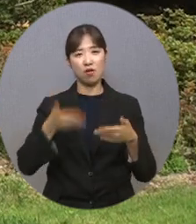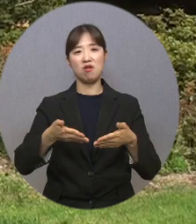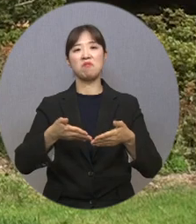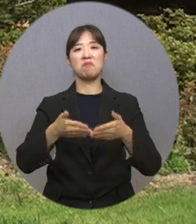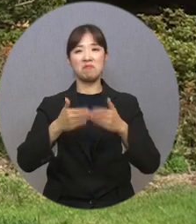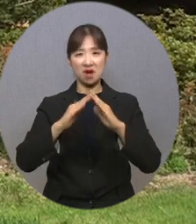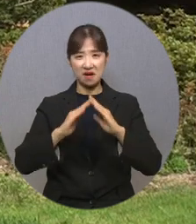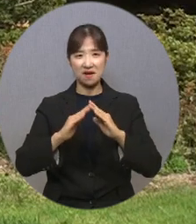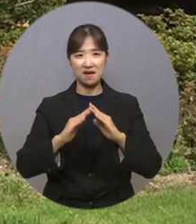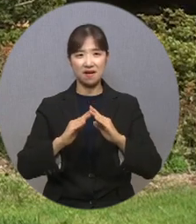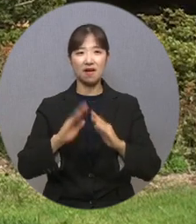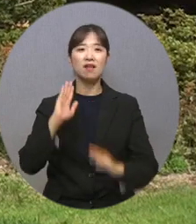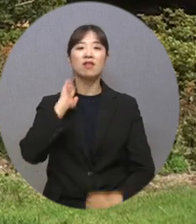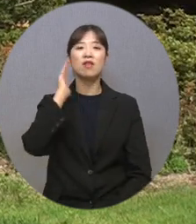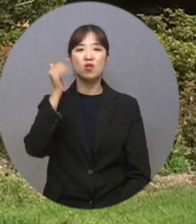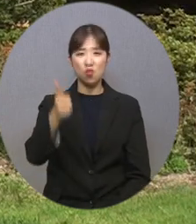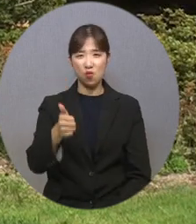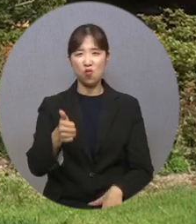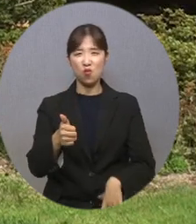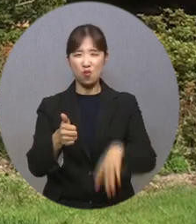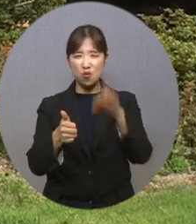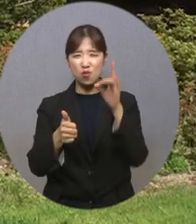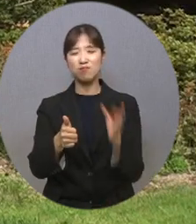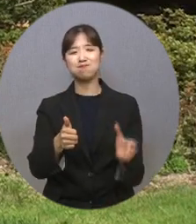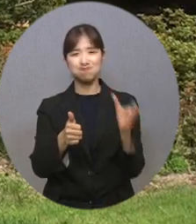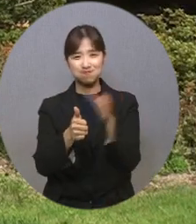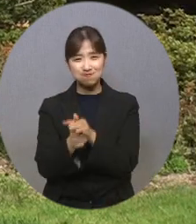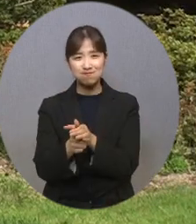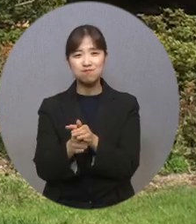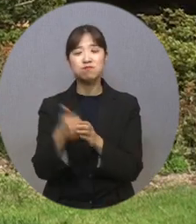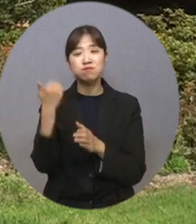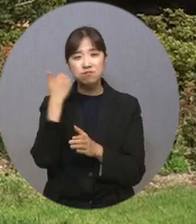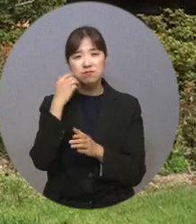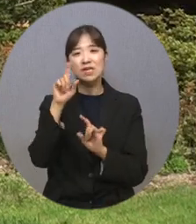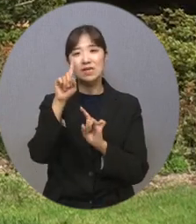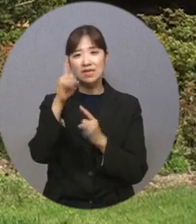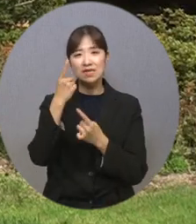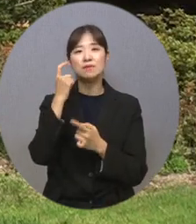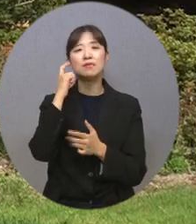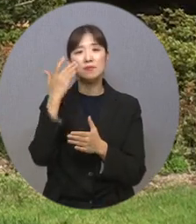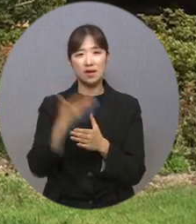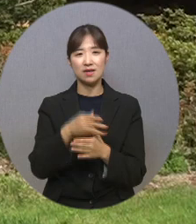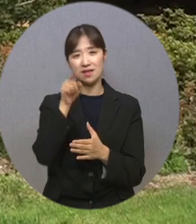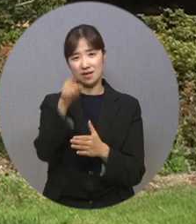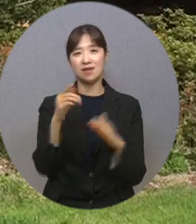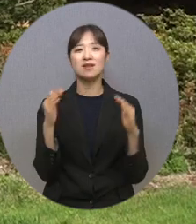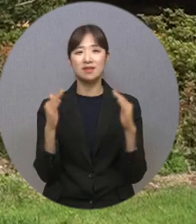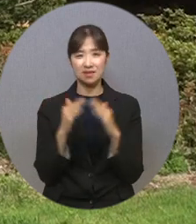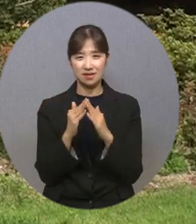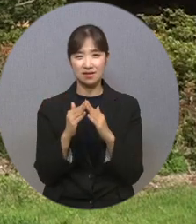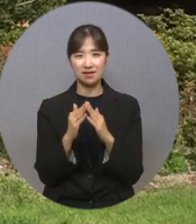건국됐고 대통령이 초대 대통령 되는 건국 대통령 이수만 박사가 저 집에서